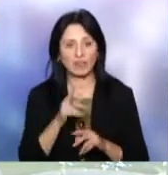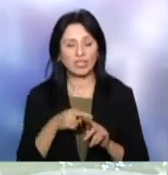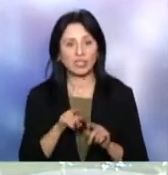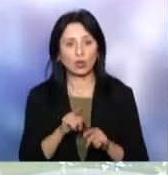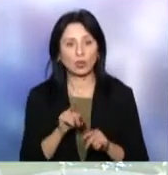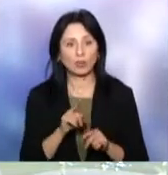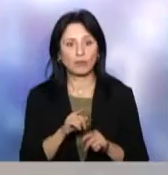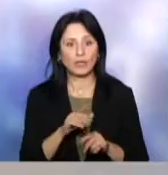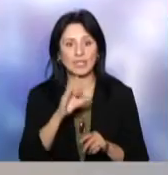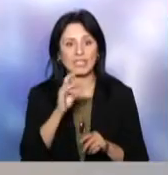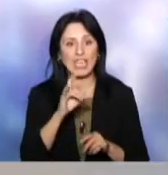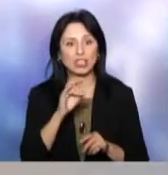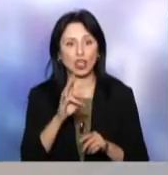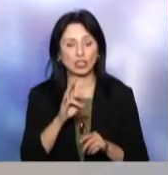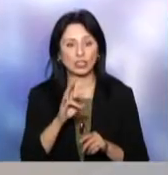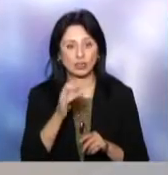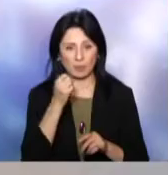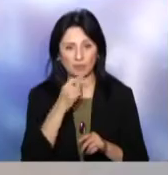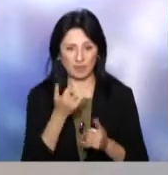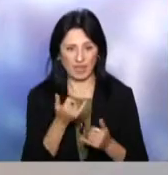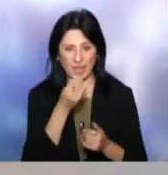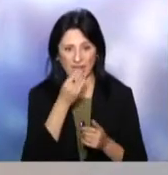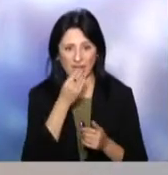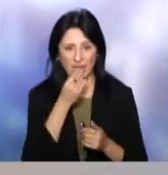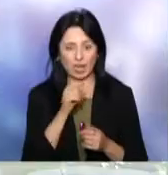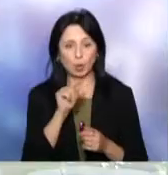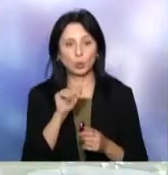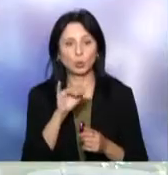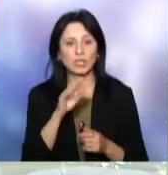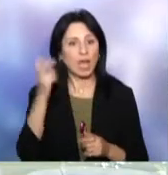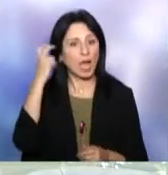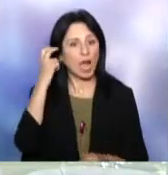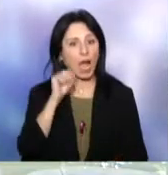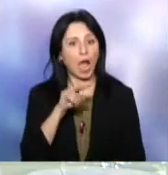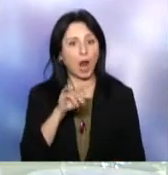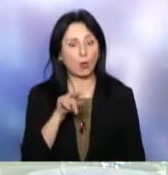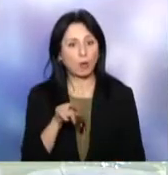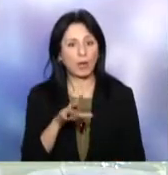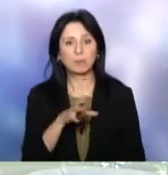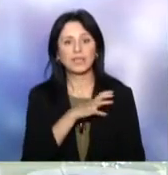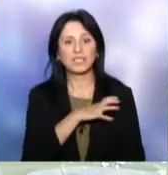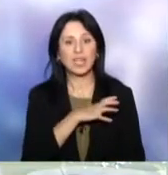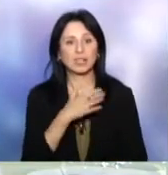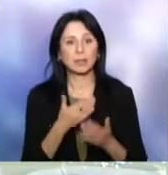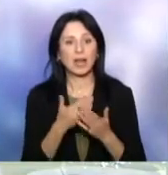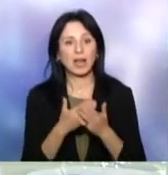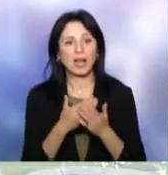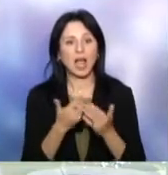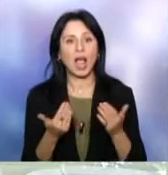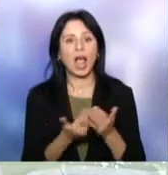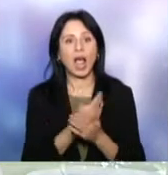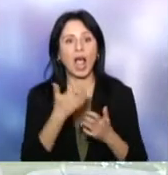რომ სეზონური პროდუქტებიდან ახლა ძალიან მდიდარია თუთიით ალუბალი, ძალიან მდიდარია მაგალითად